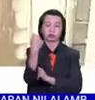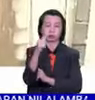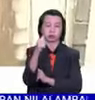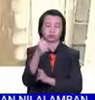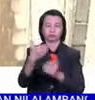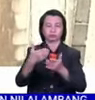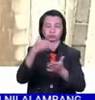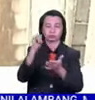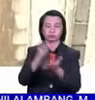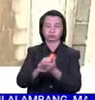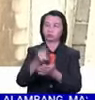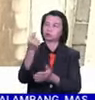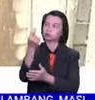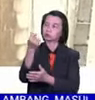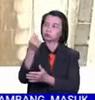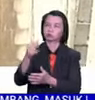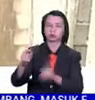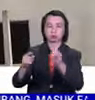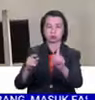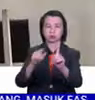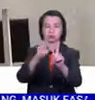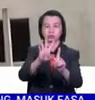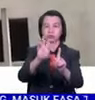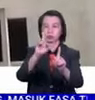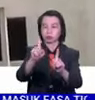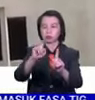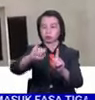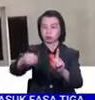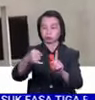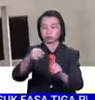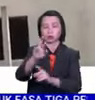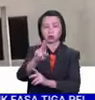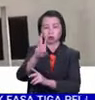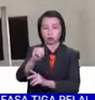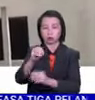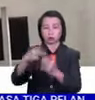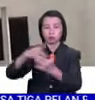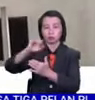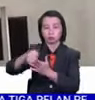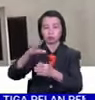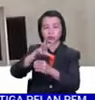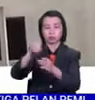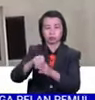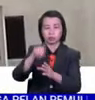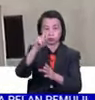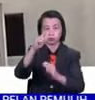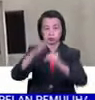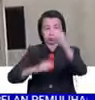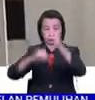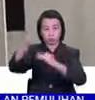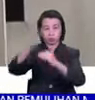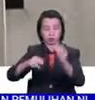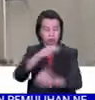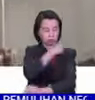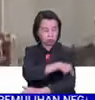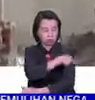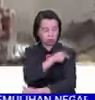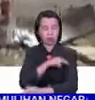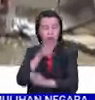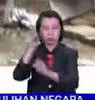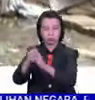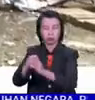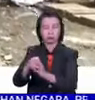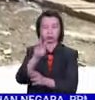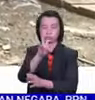Sebelum ini, kos asal melibatkan RM141 juta. Projek melibatkan sebuah bangunan hospital dengan wad